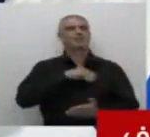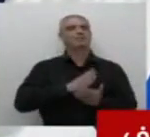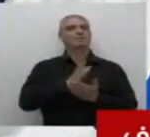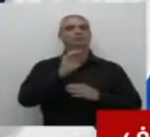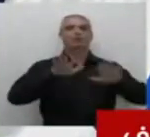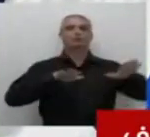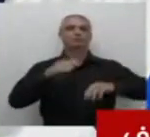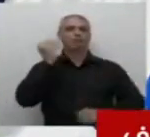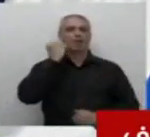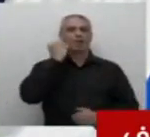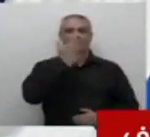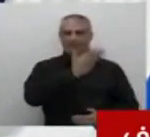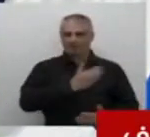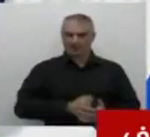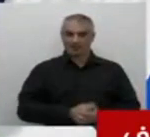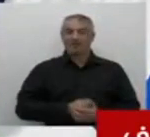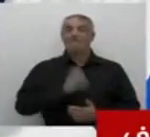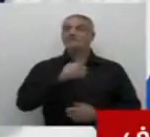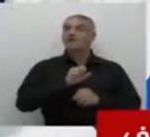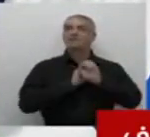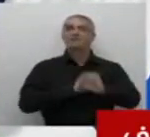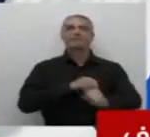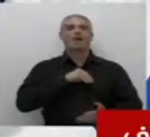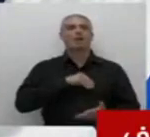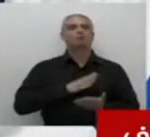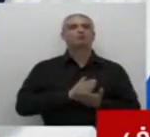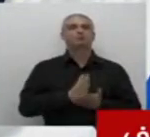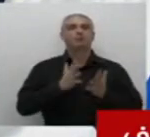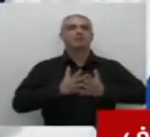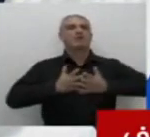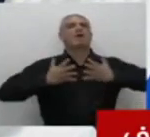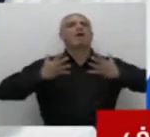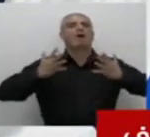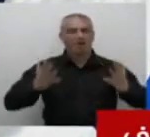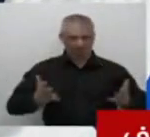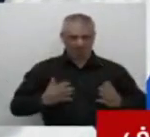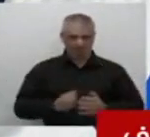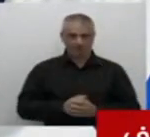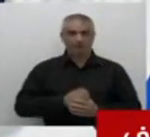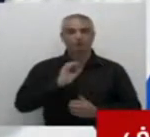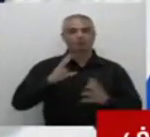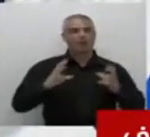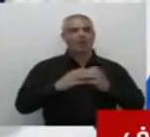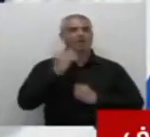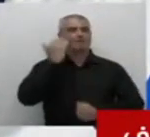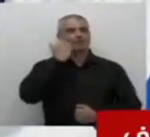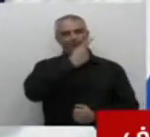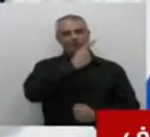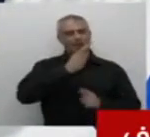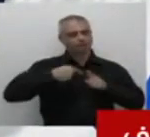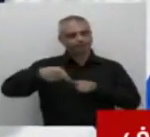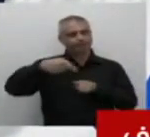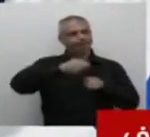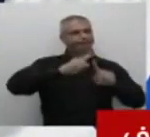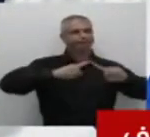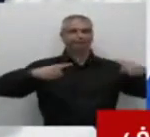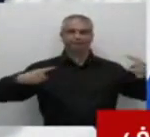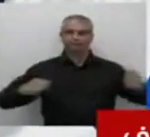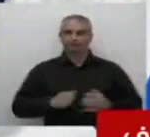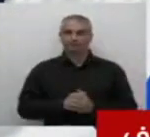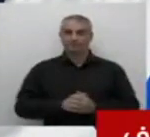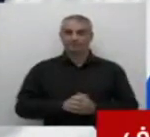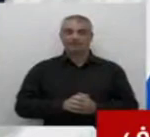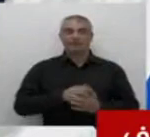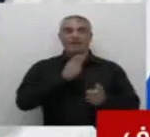والدعم بالسلاح من السلطات الامريكيه وكذلك الدعم